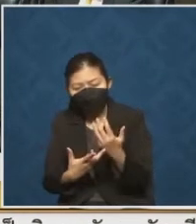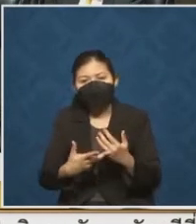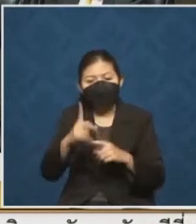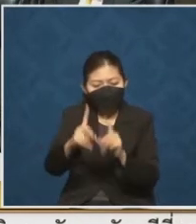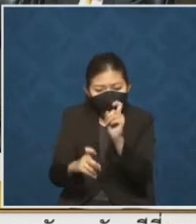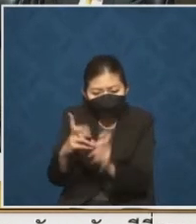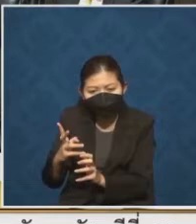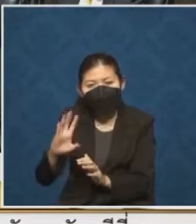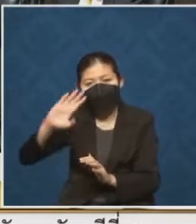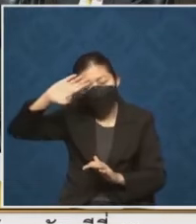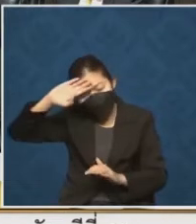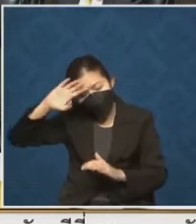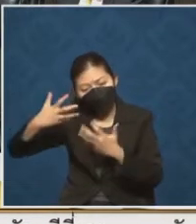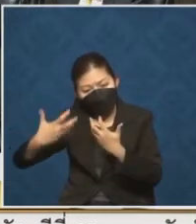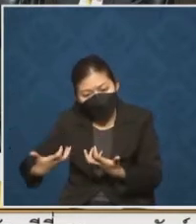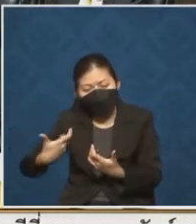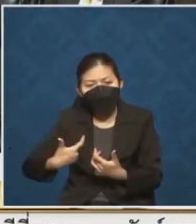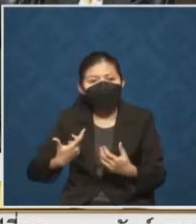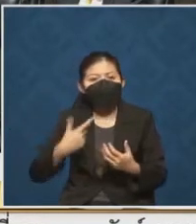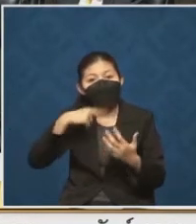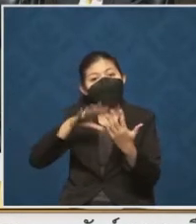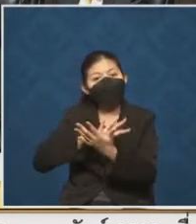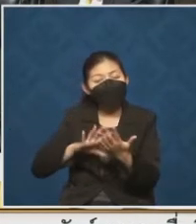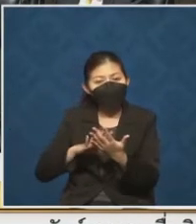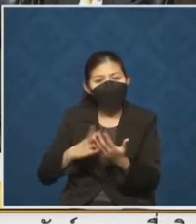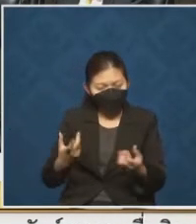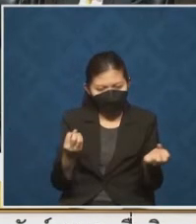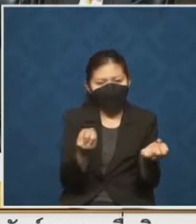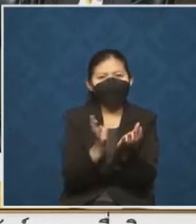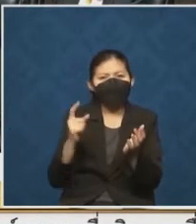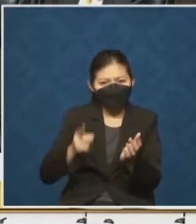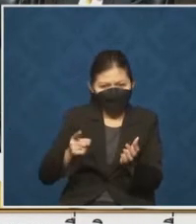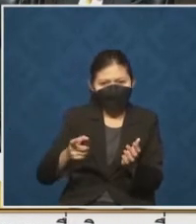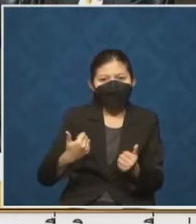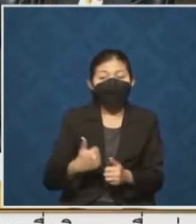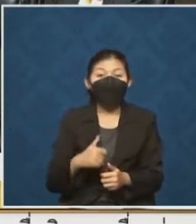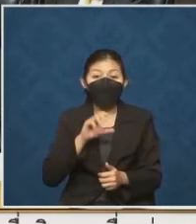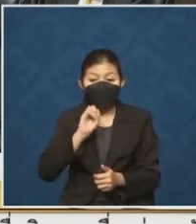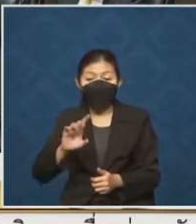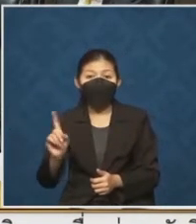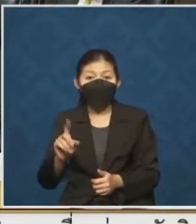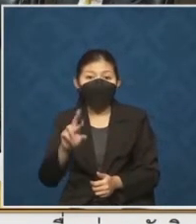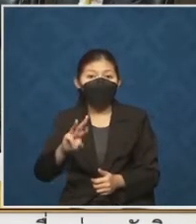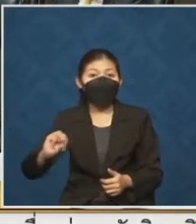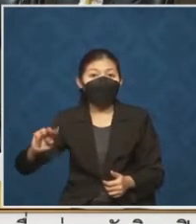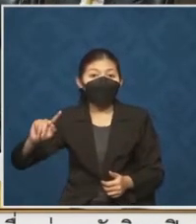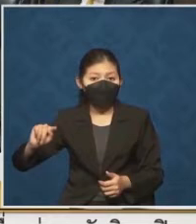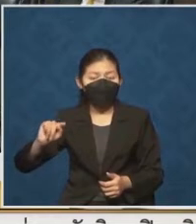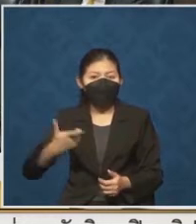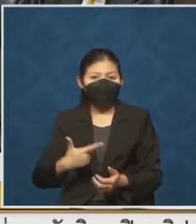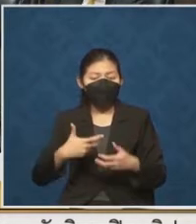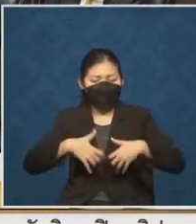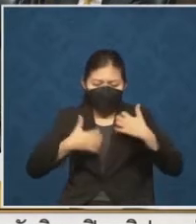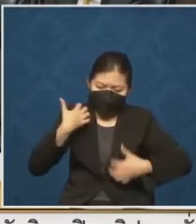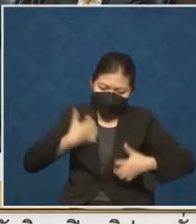นี้นะครับค่ะจนทั้งแผ่นดินแต่แพงท่านเป็นดินโอ๊ยตาย